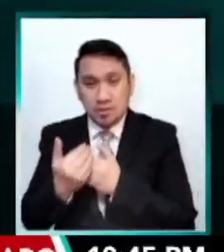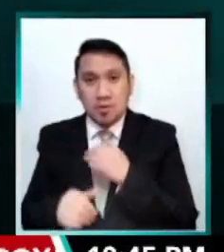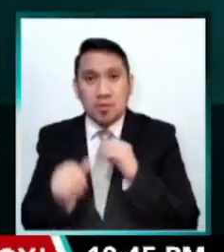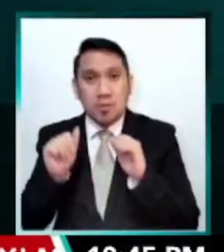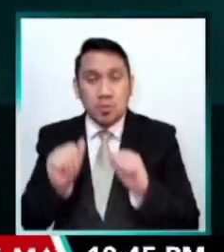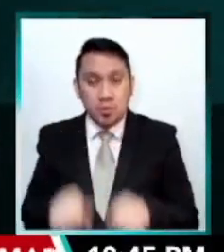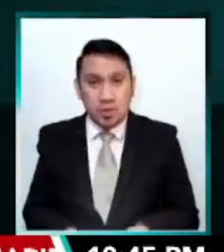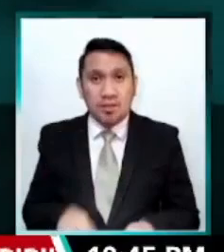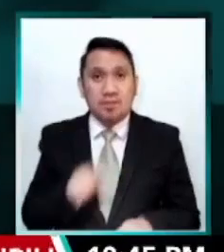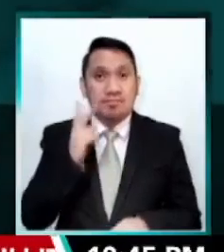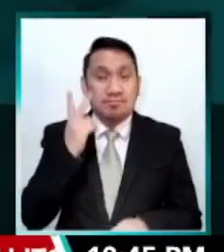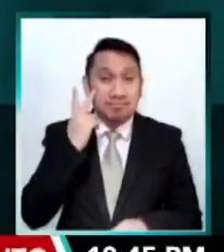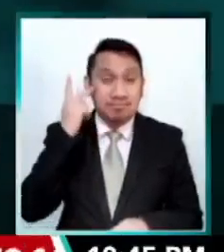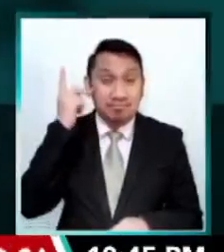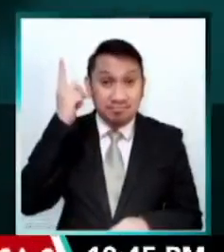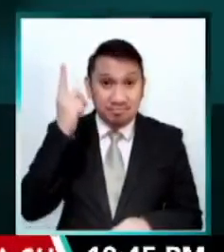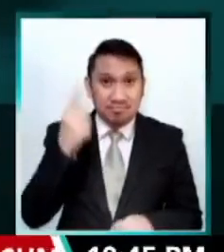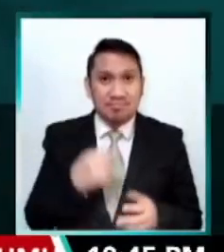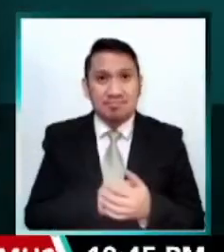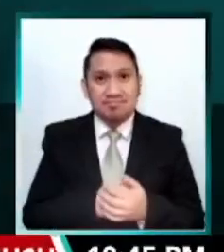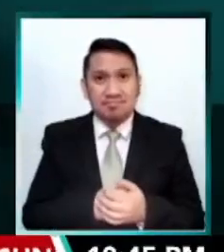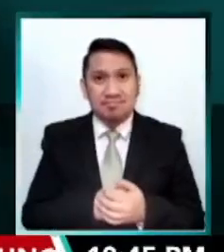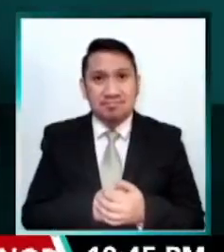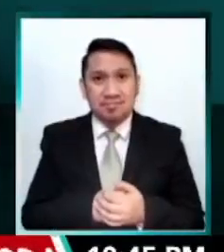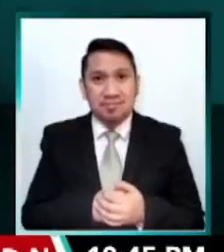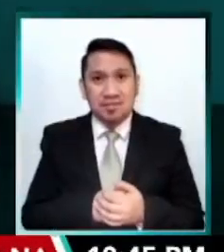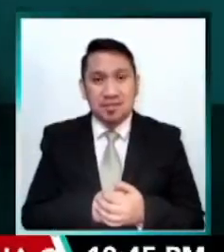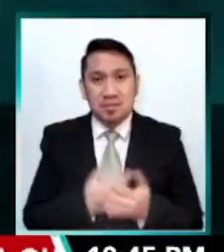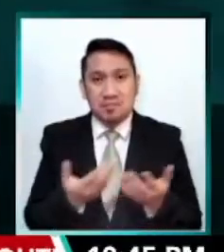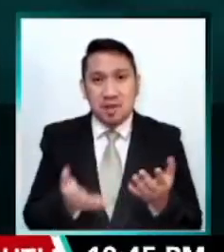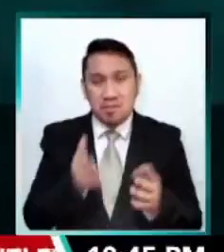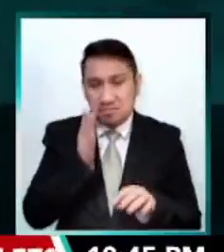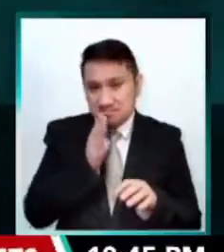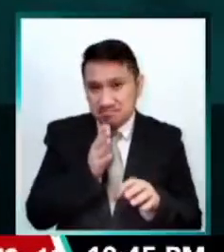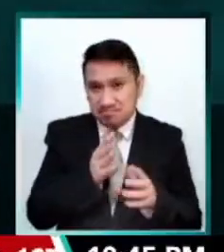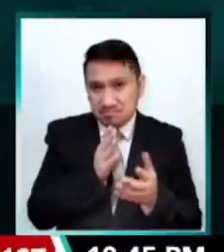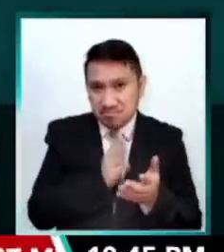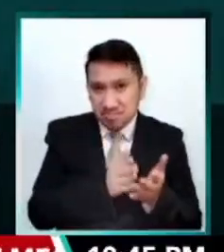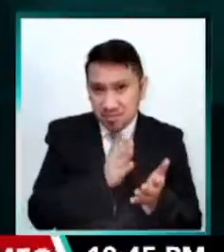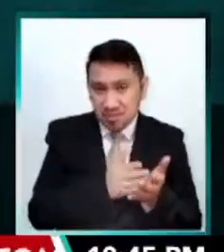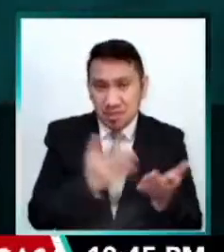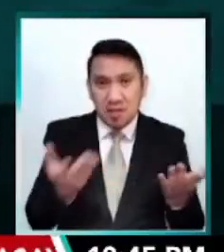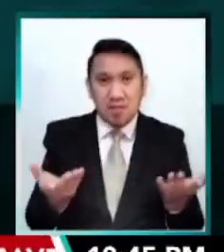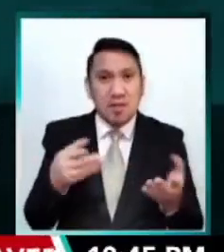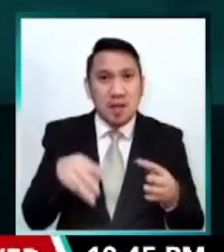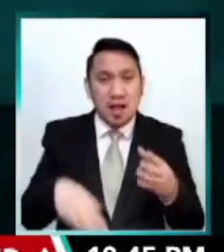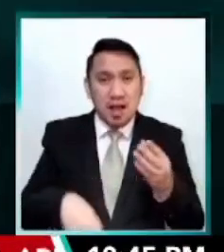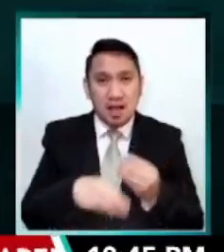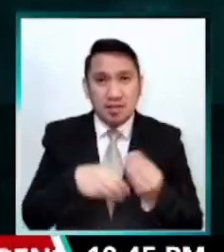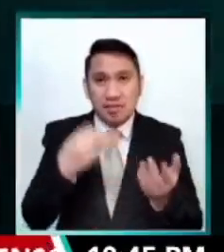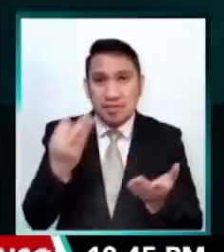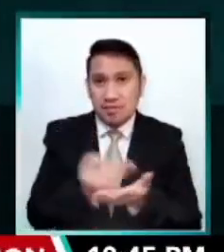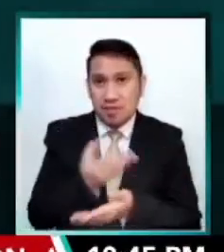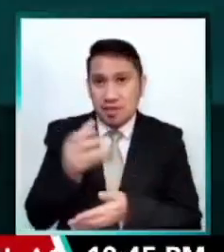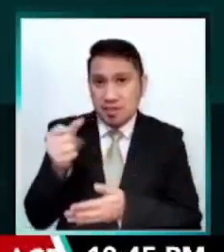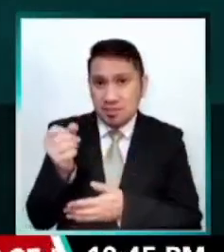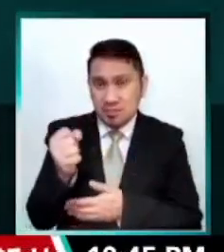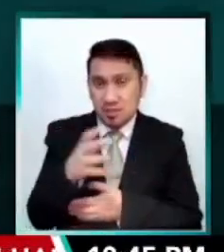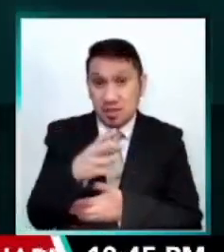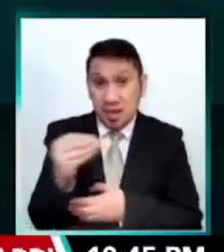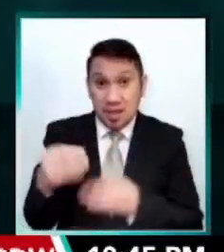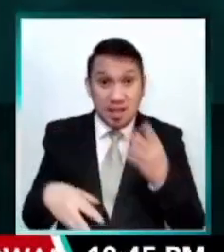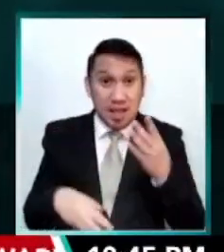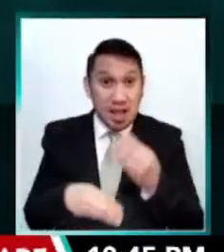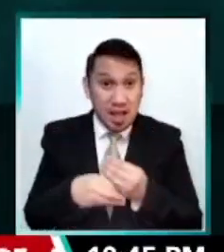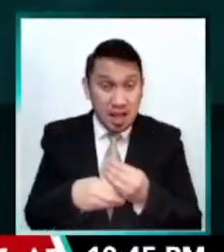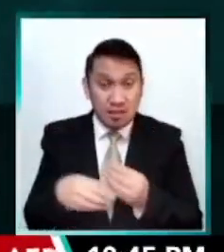pudding. Tunog sosyal, di ba? Pira-pirasuhin ang tinapay. Lagyan ng fresh milk hanggang mababa dito. Lagyan ito ng evaporated milk,